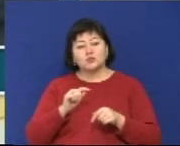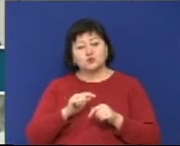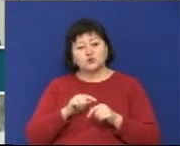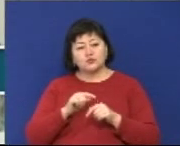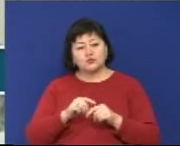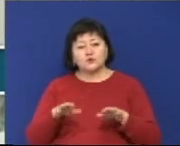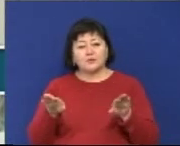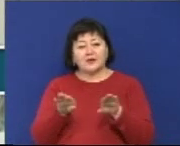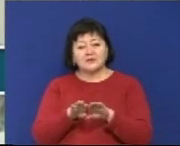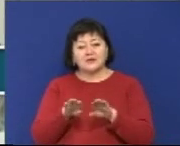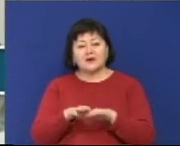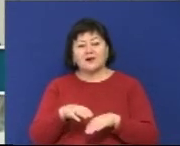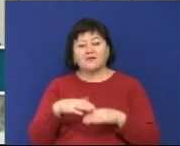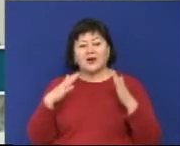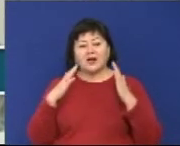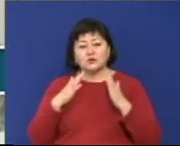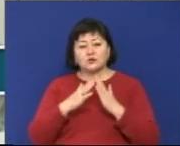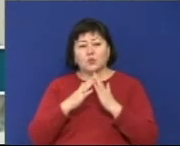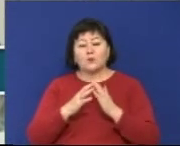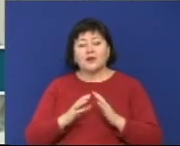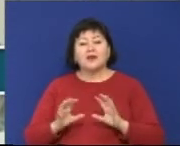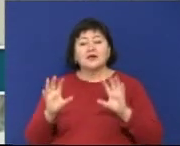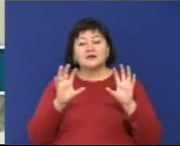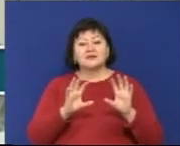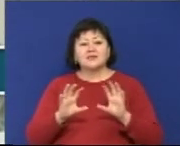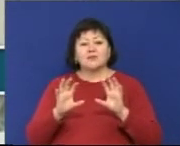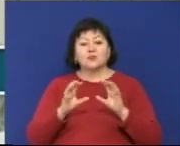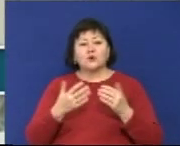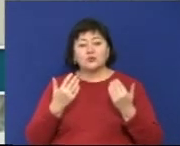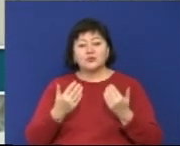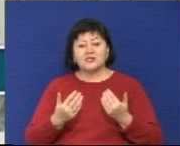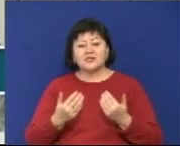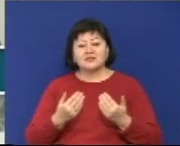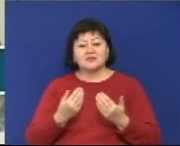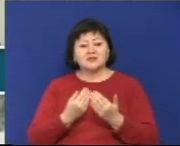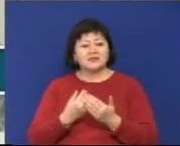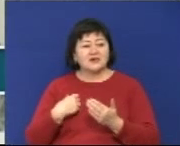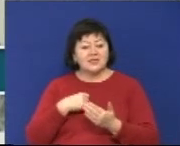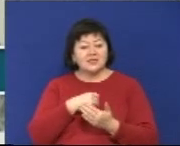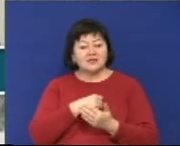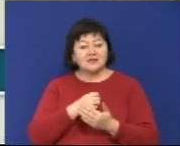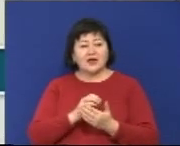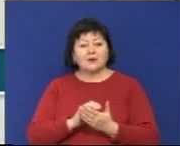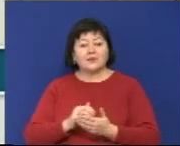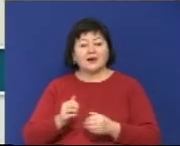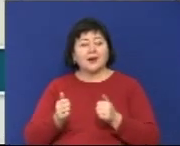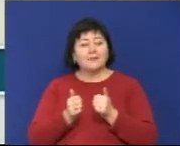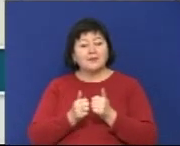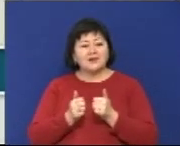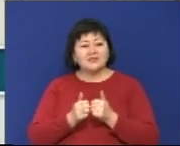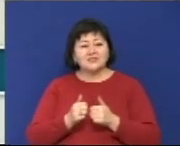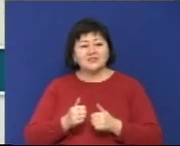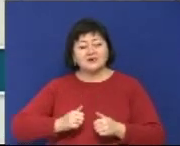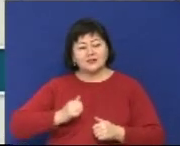дома, окружены заботой своих братьев и сестер, своих самых близких, надежных друзей. Перед отъездом